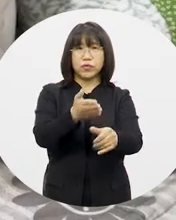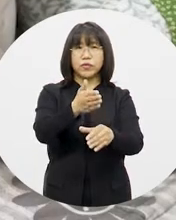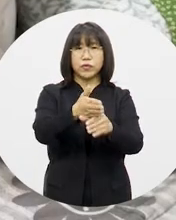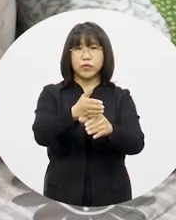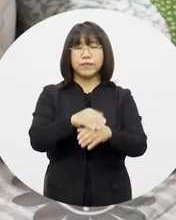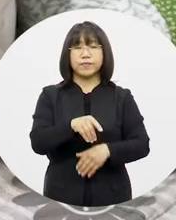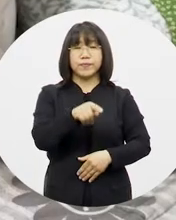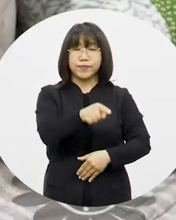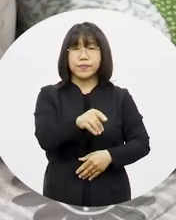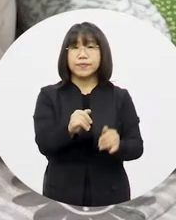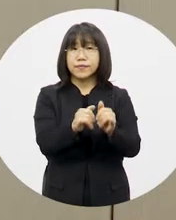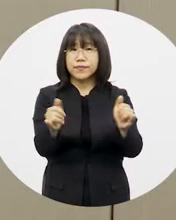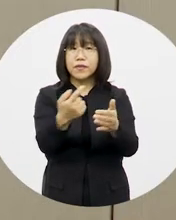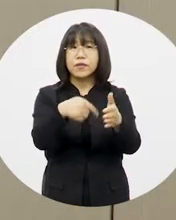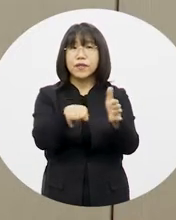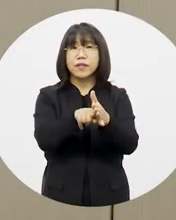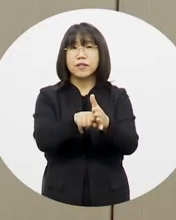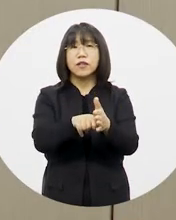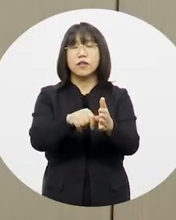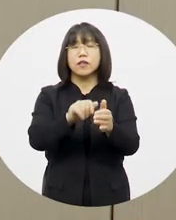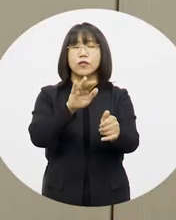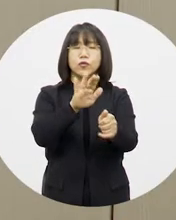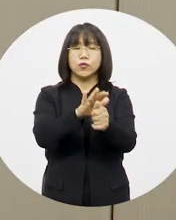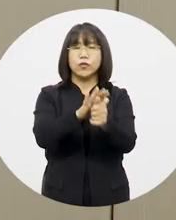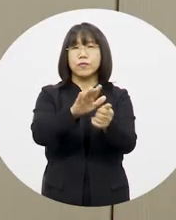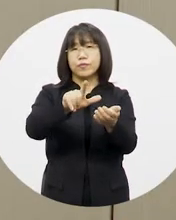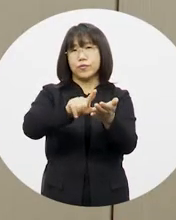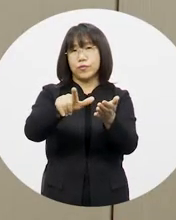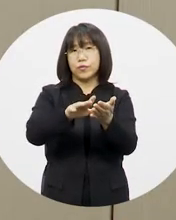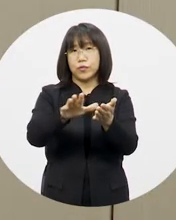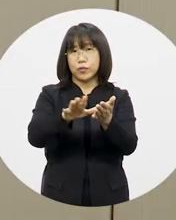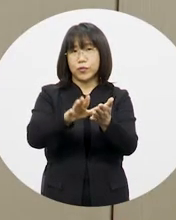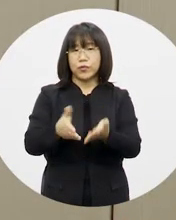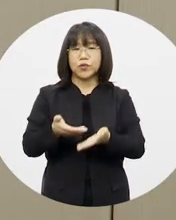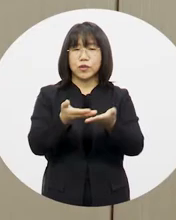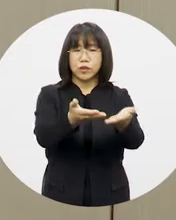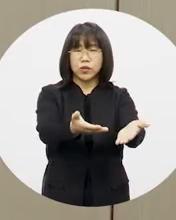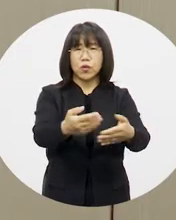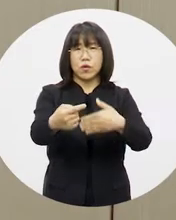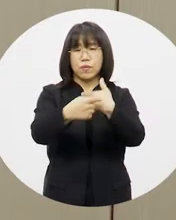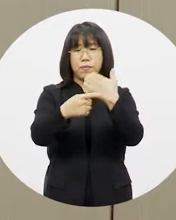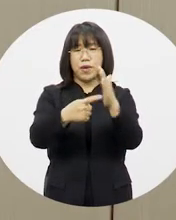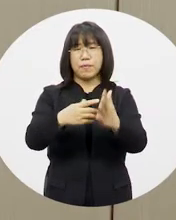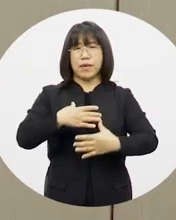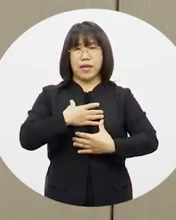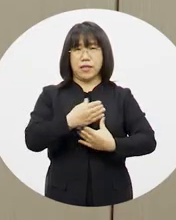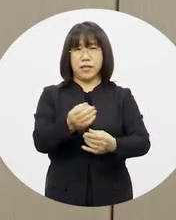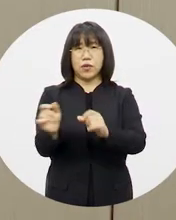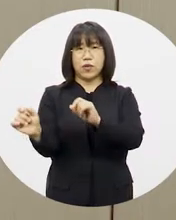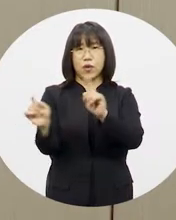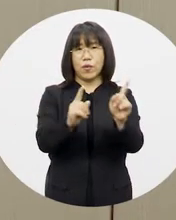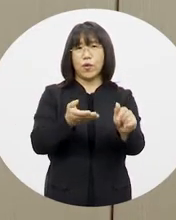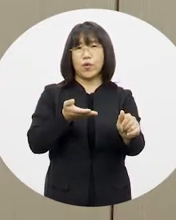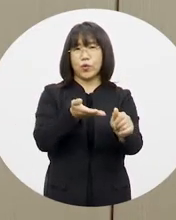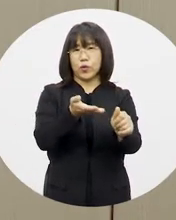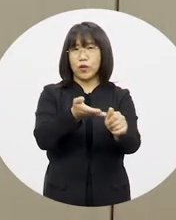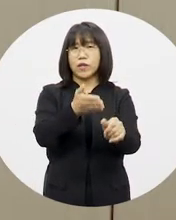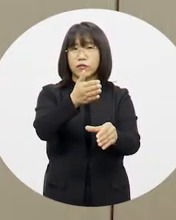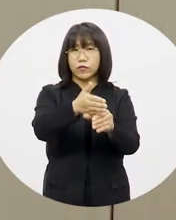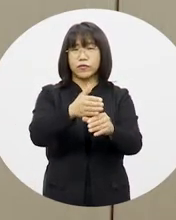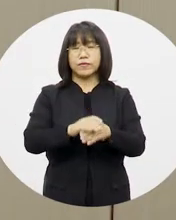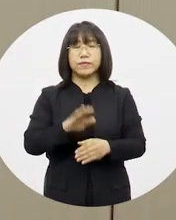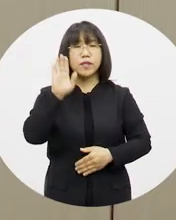주고 있습니다. 이분에게 또한 후원 물품을 전달하고 현재는 심리적인 안정감을 회복하고